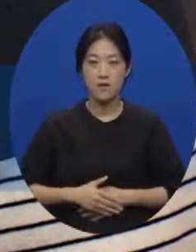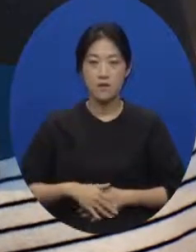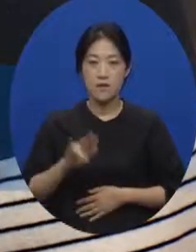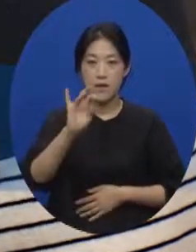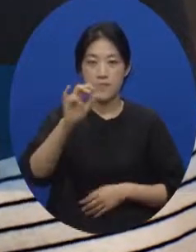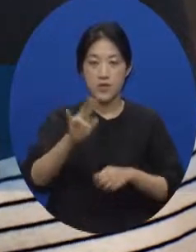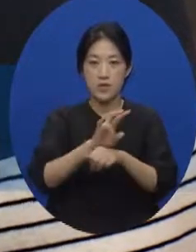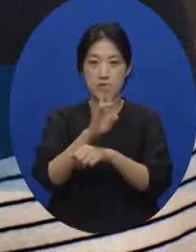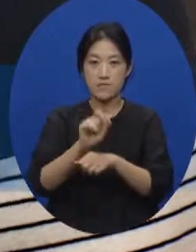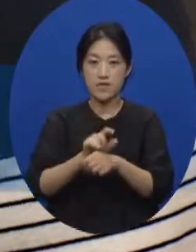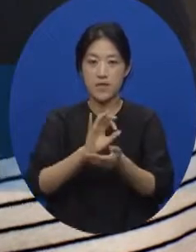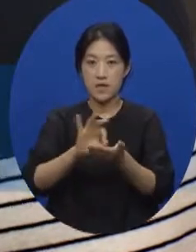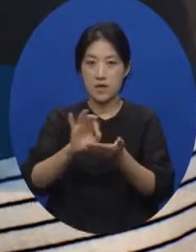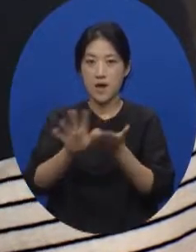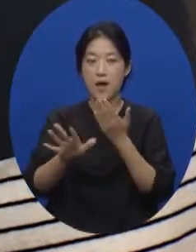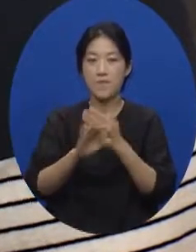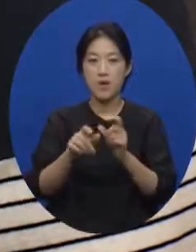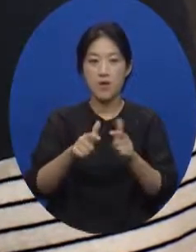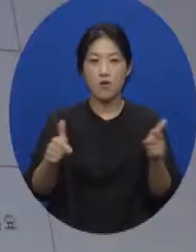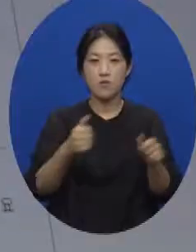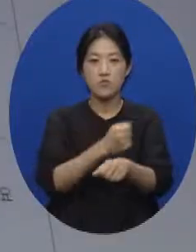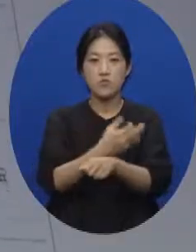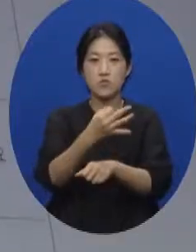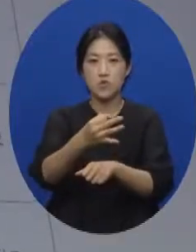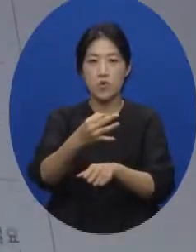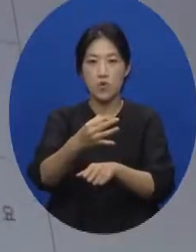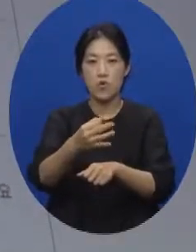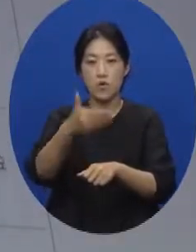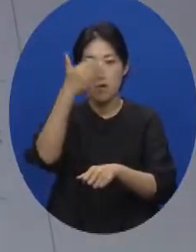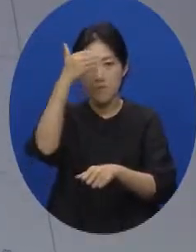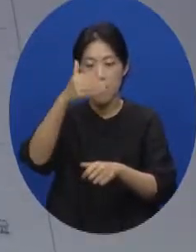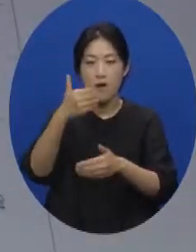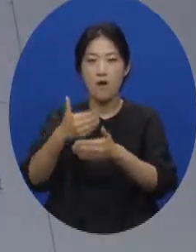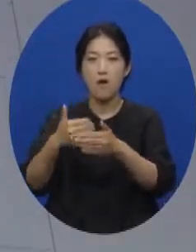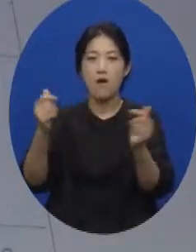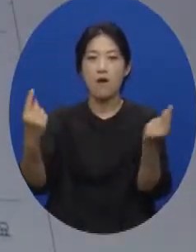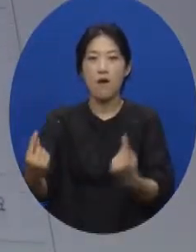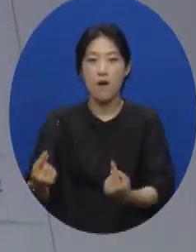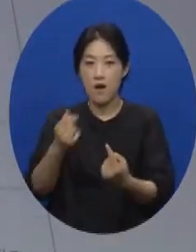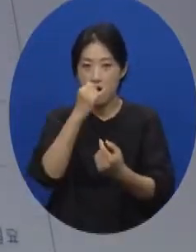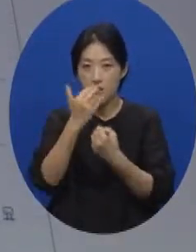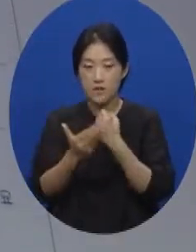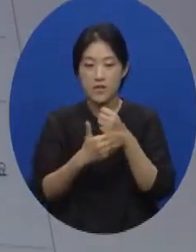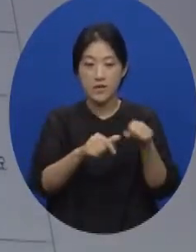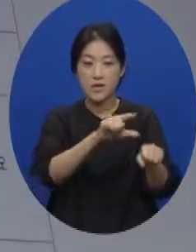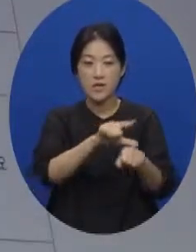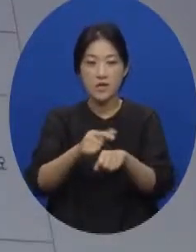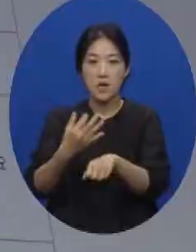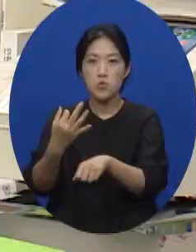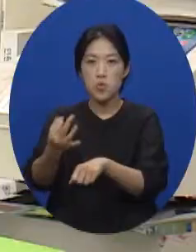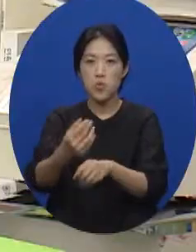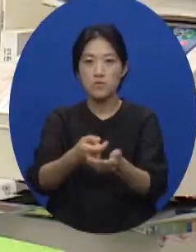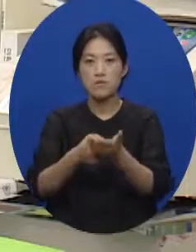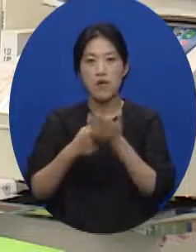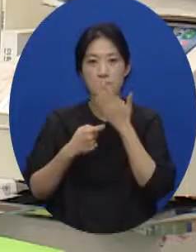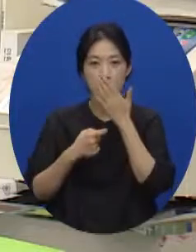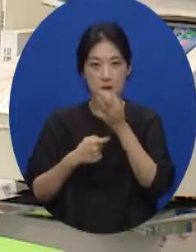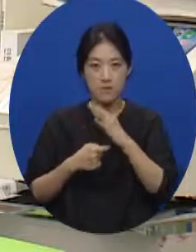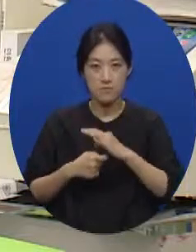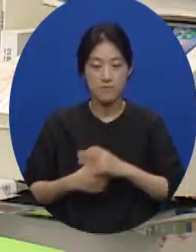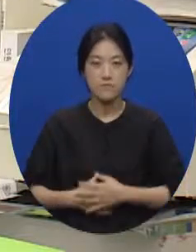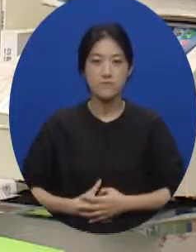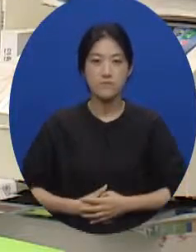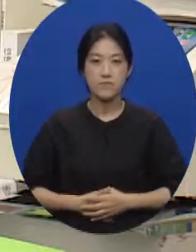민원 24 를 이용하면 각종 수수료가 면제 되거나 감액 때 시간과 수수료를 절약할 수 있는데요